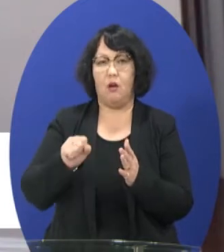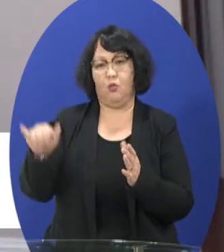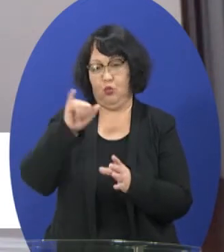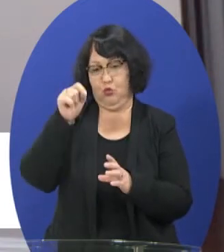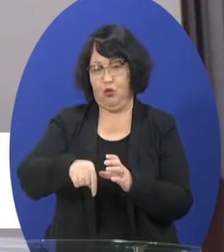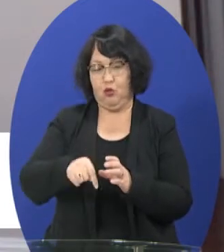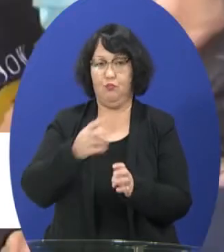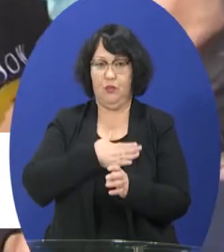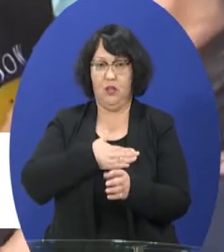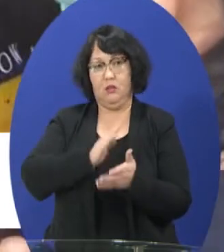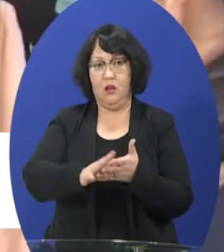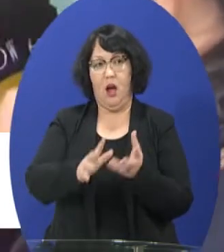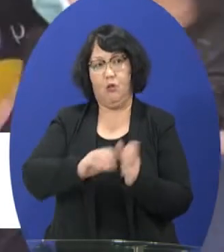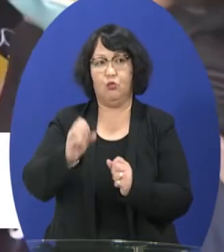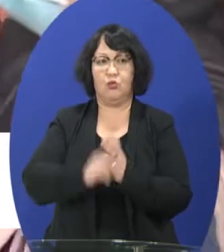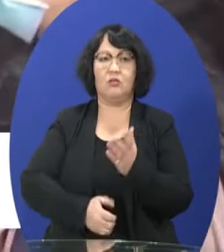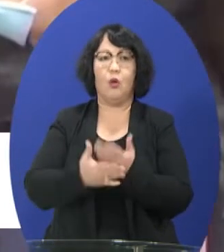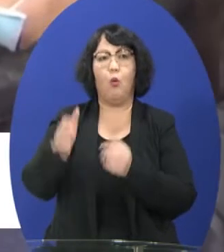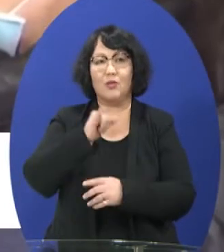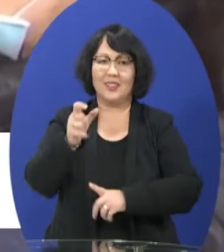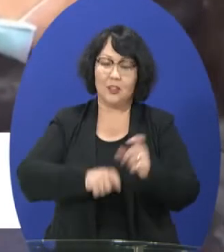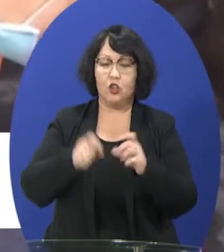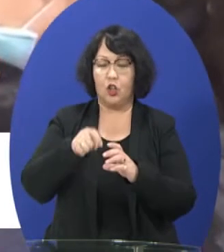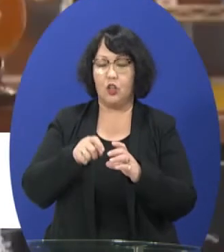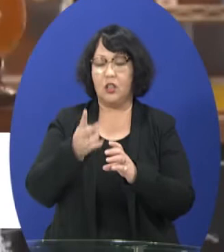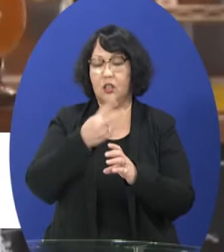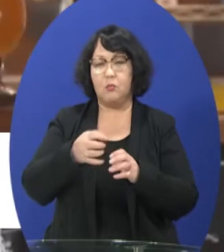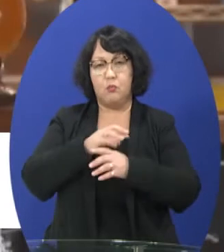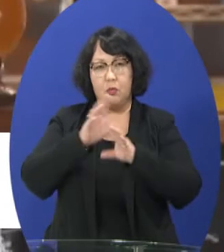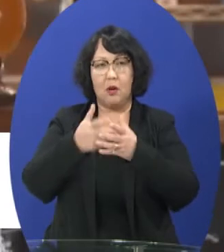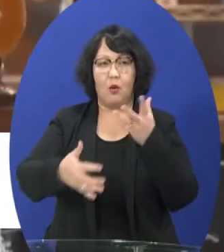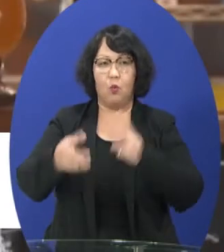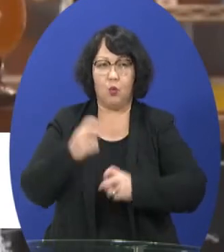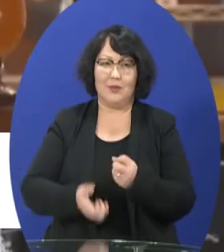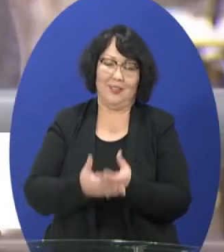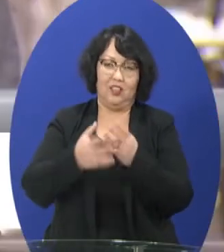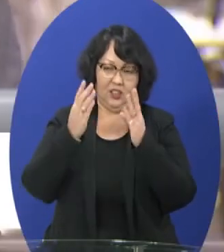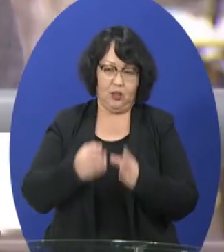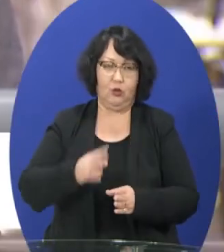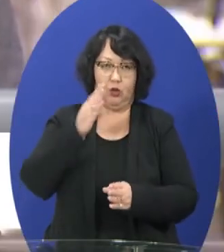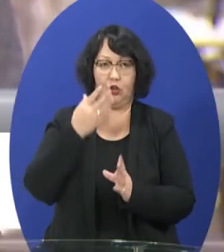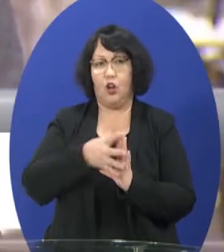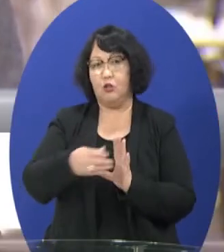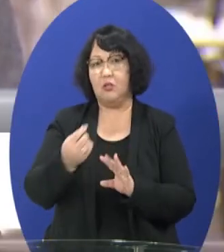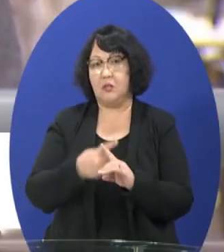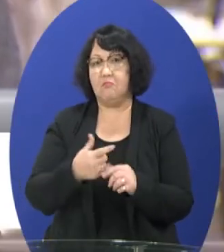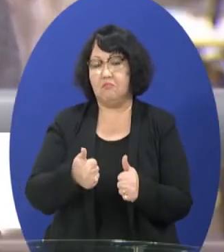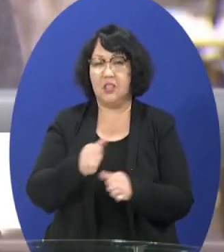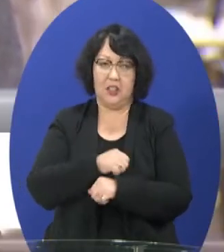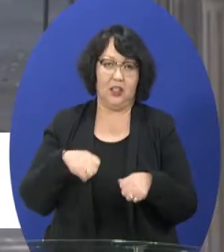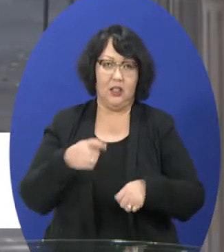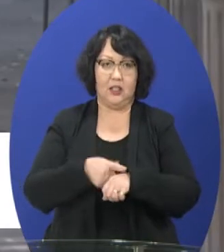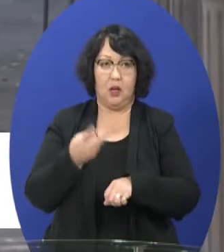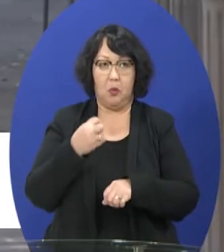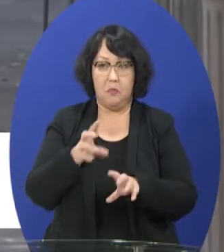бол илүү байгаа. Улс орны эдийн засаг дотоодын нийт бүтээгдэхүүний үйлдвэрлэлээ дэмжихэд эдгээр шийдвэрүүд тодорхой нөлөө үзүүлж байгаа нь гарцаагүй. Иргэдэнч цаг үеийг